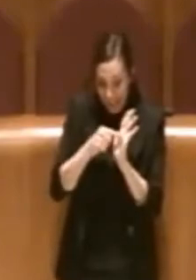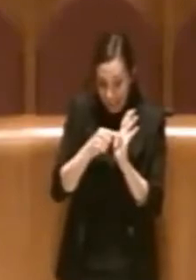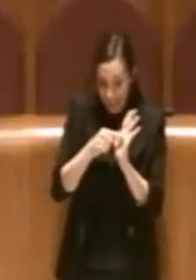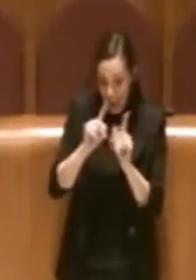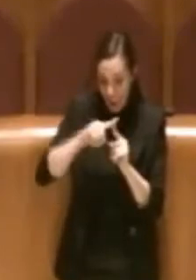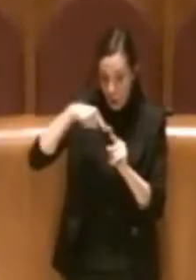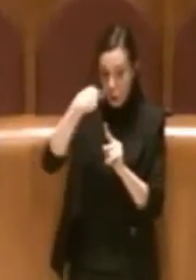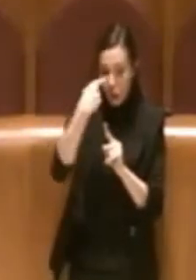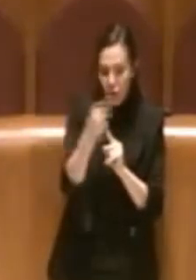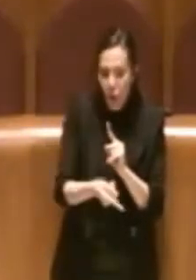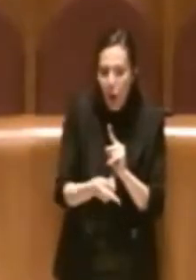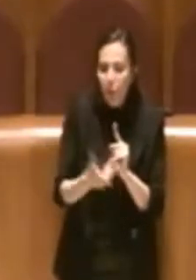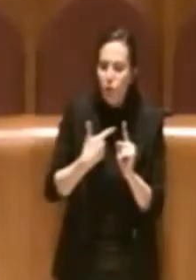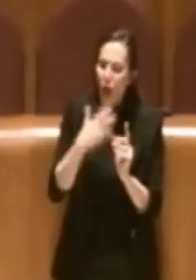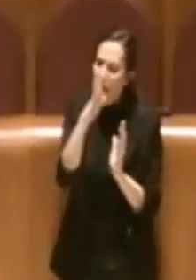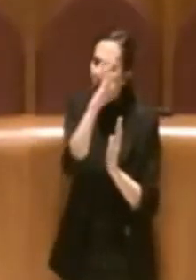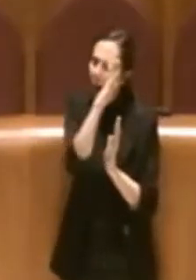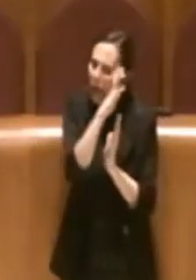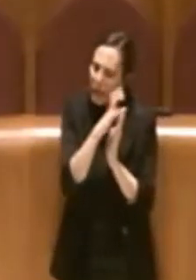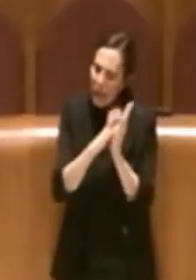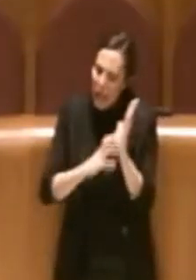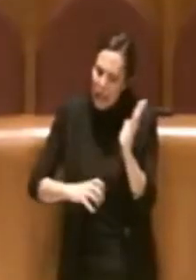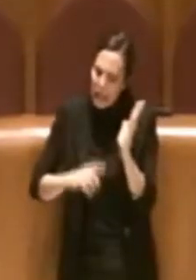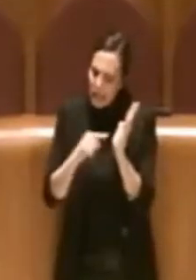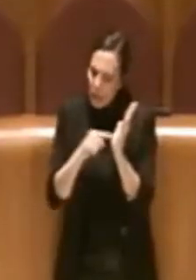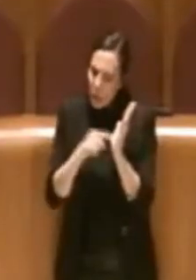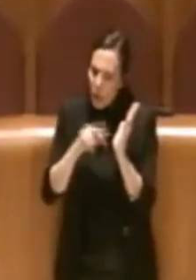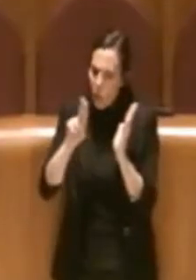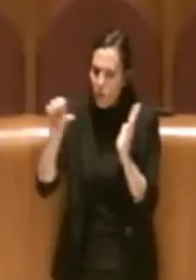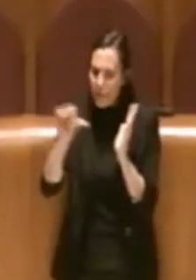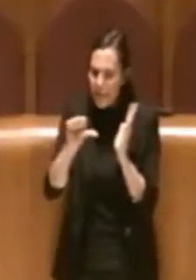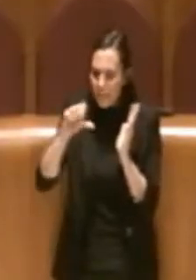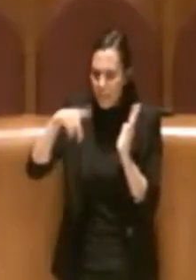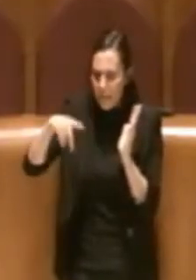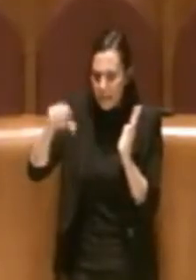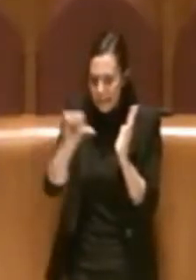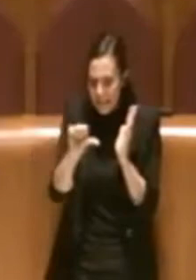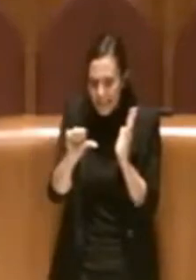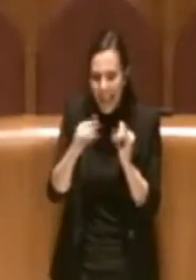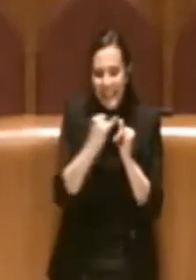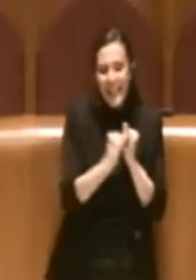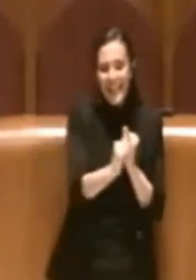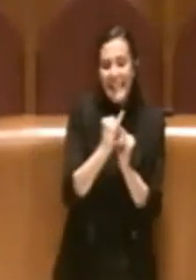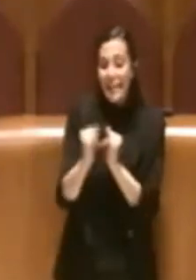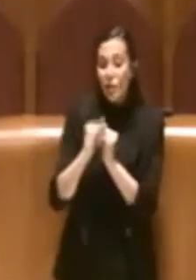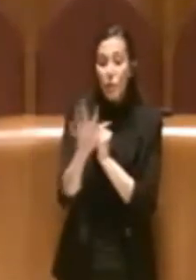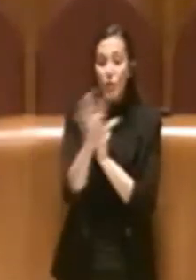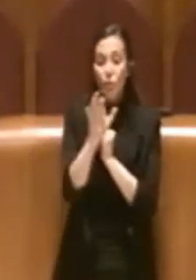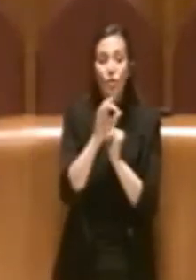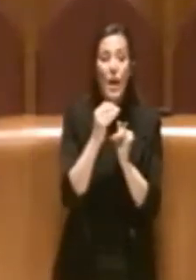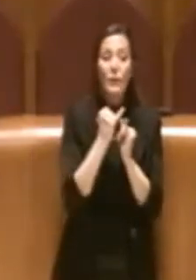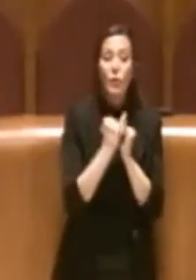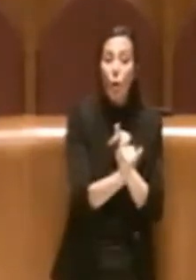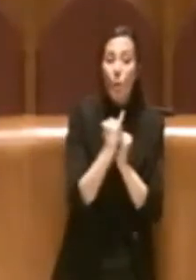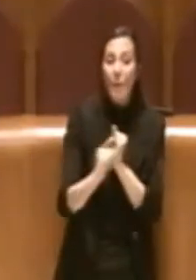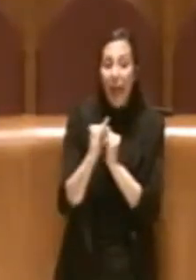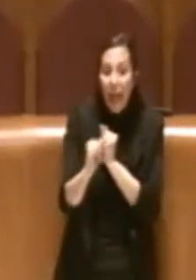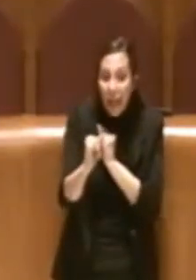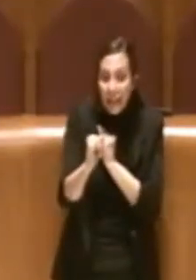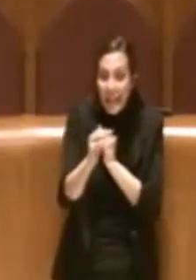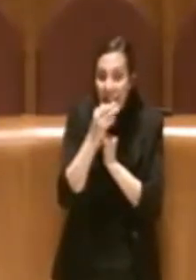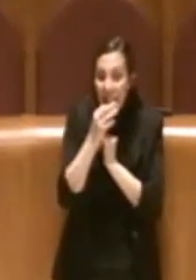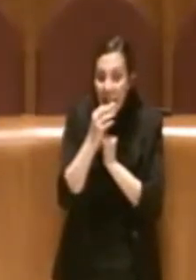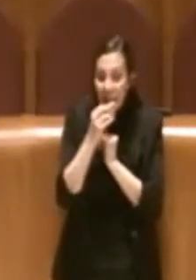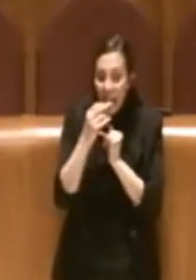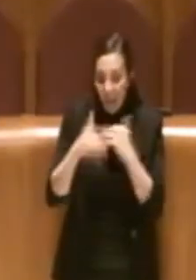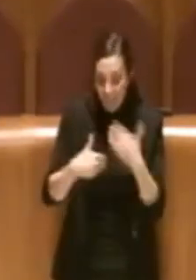la delibera c'è una bella relazione Eurispes che dice che Roma, con un distanziometro di 500 metri, quindi ormai vigente da